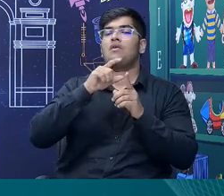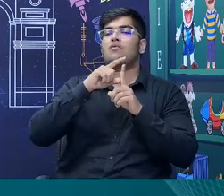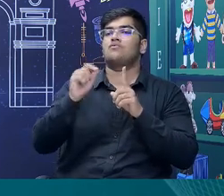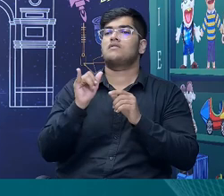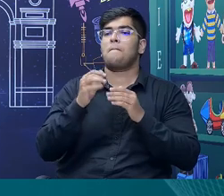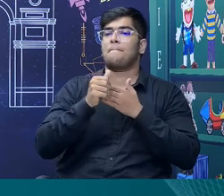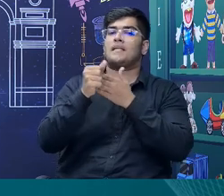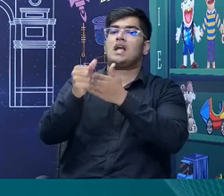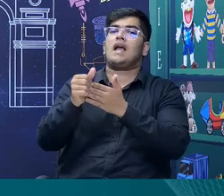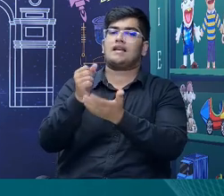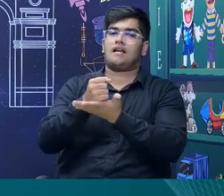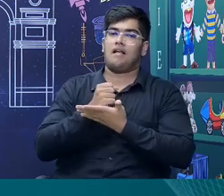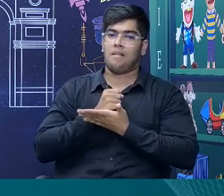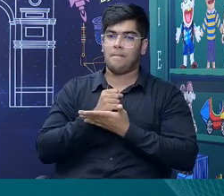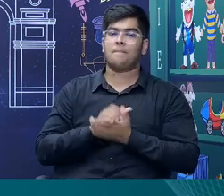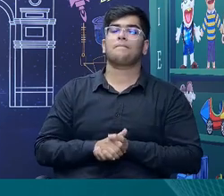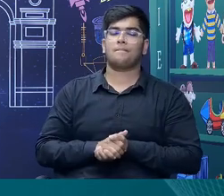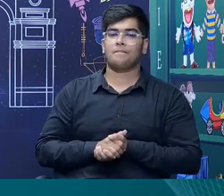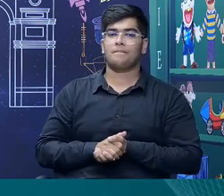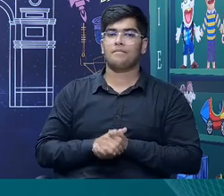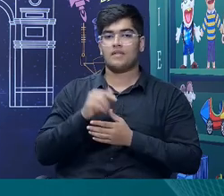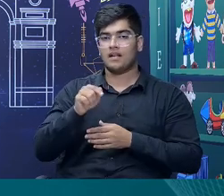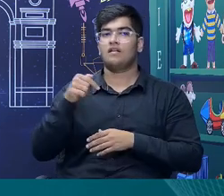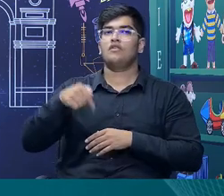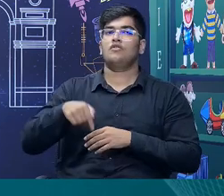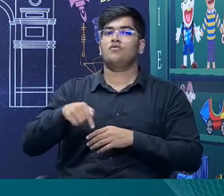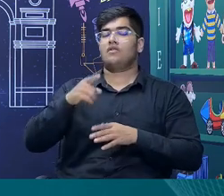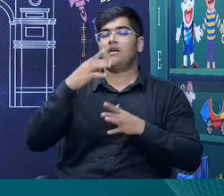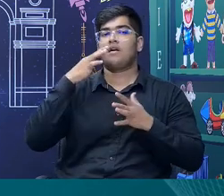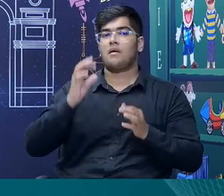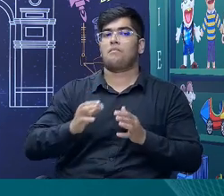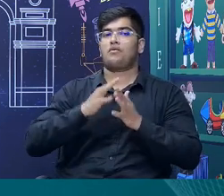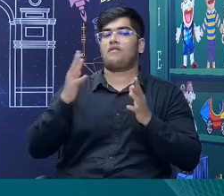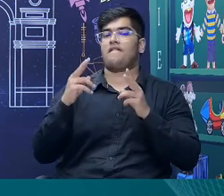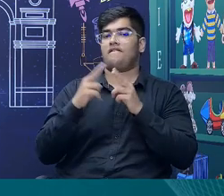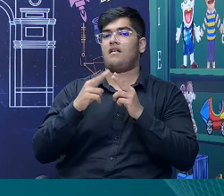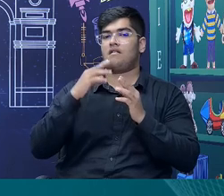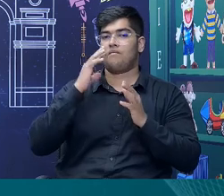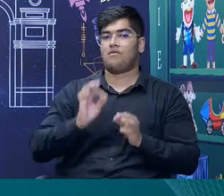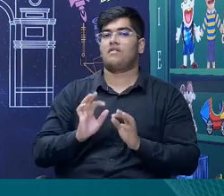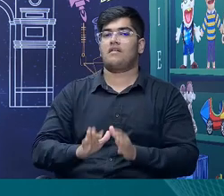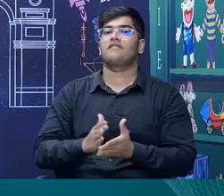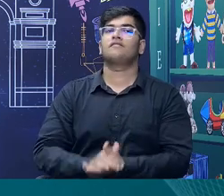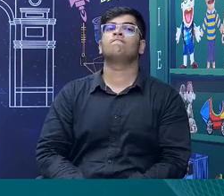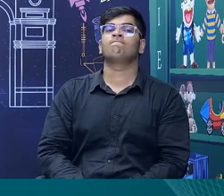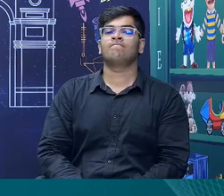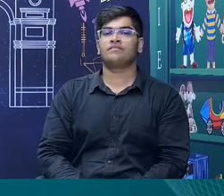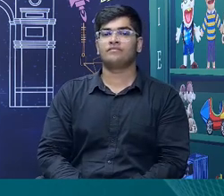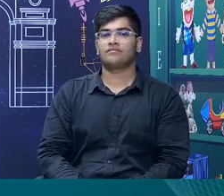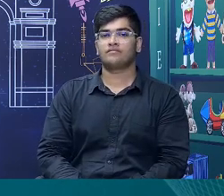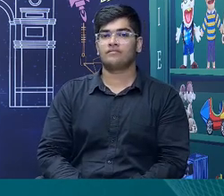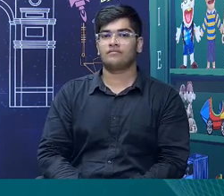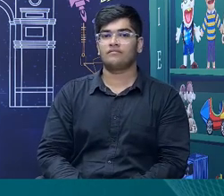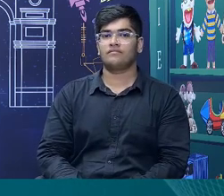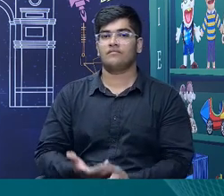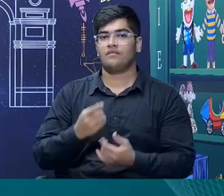तो ये चीज हैं जो हमारे आज के जमाने के लिए जानना बहुत जरूरी है बिल्कुल और